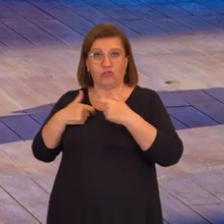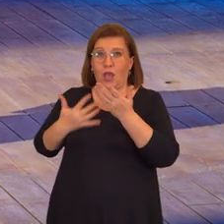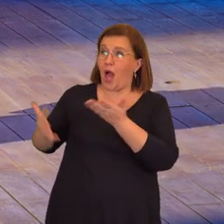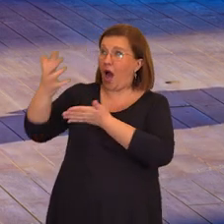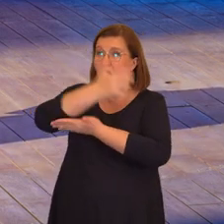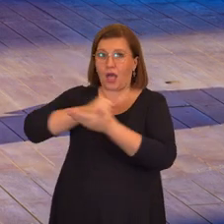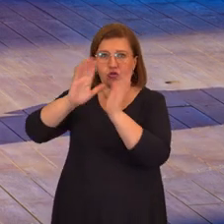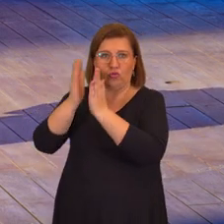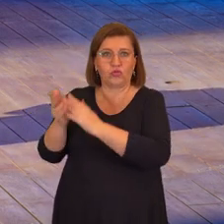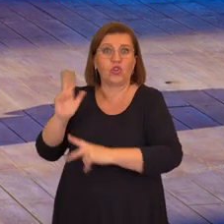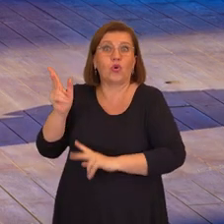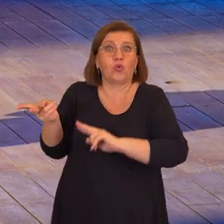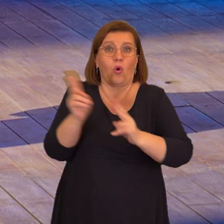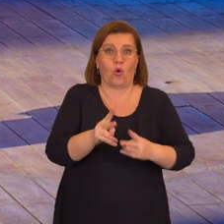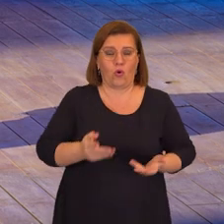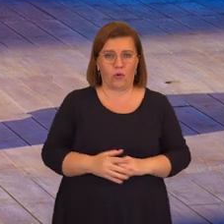tym zajmie?